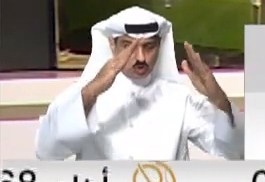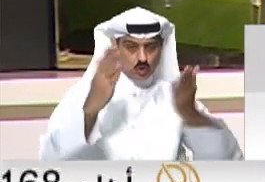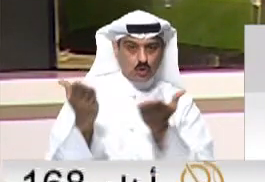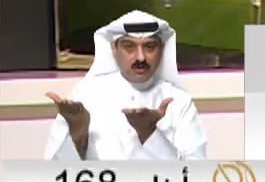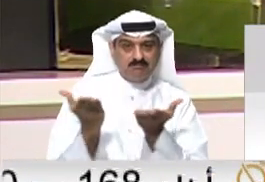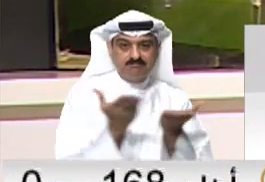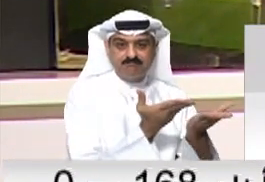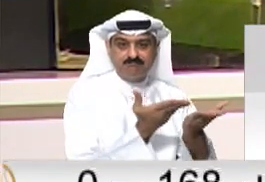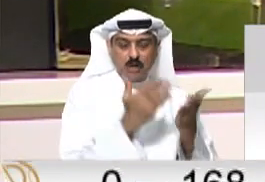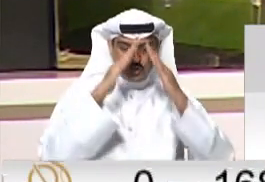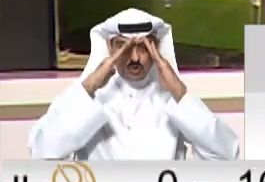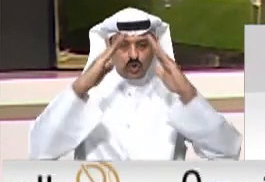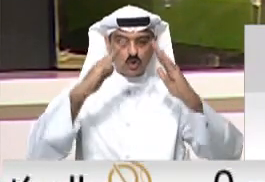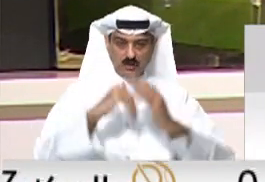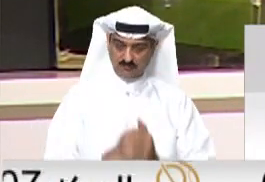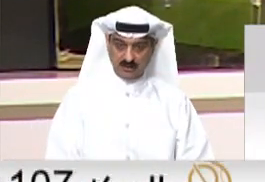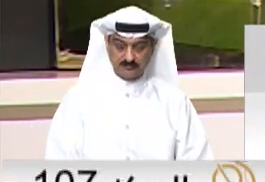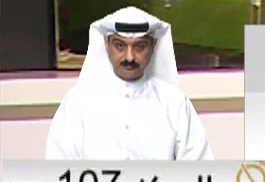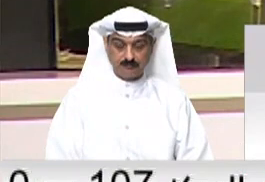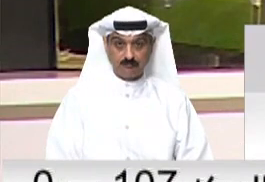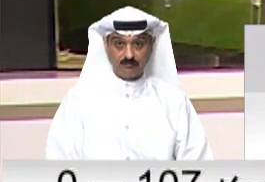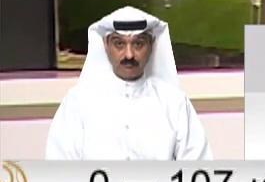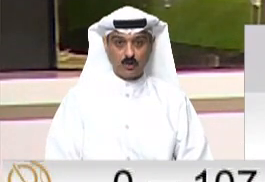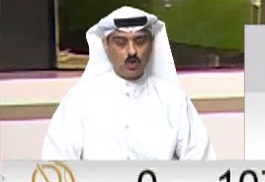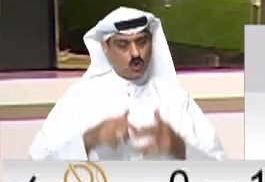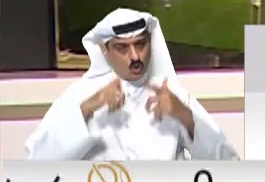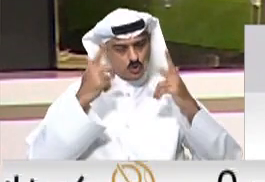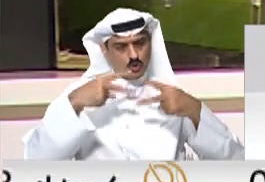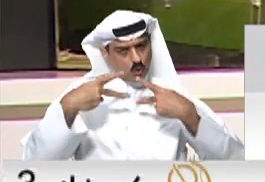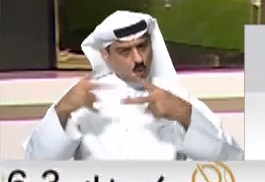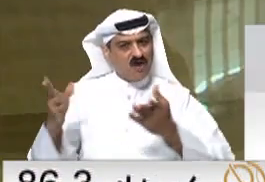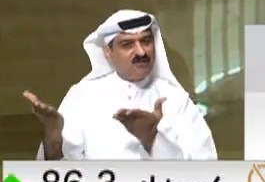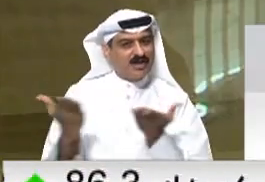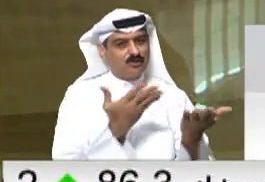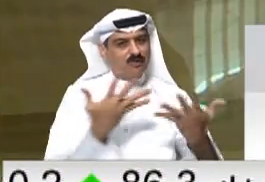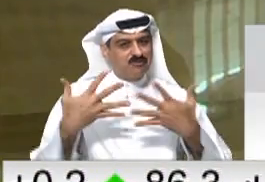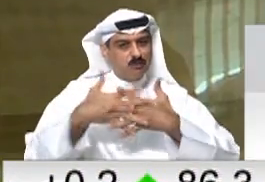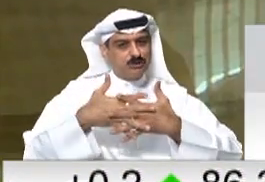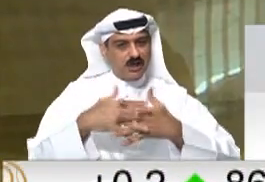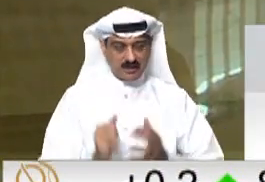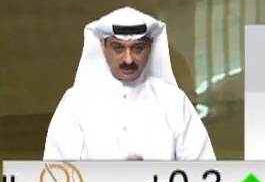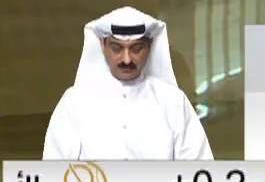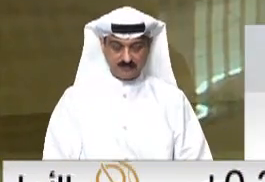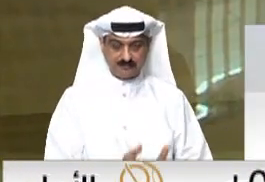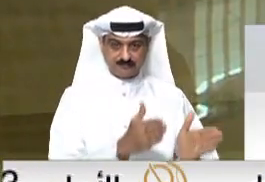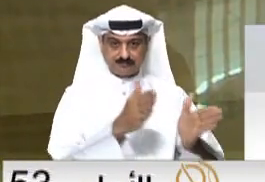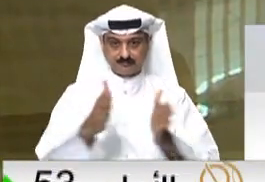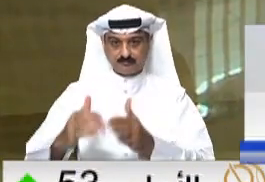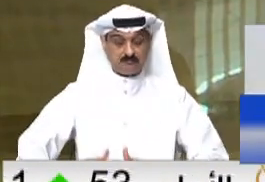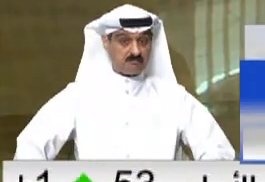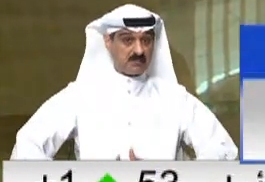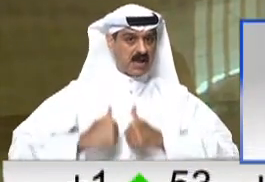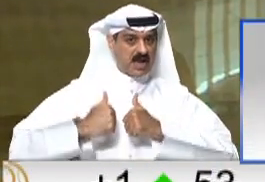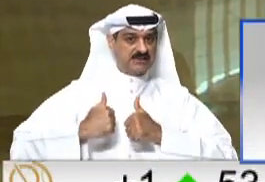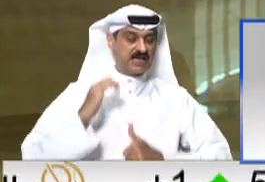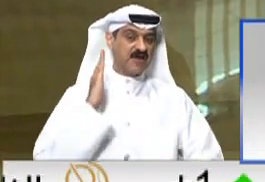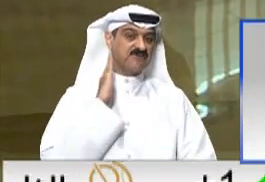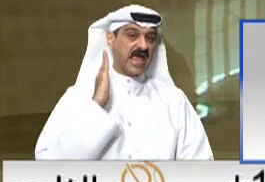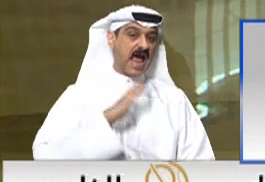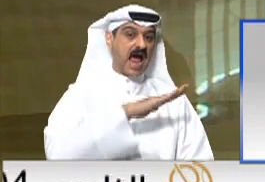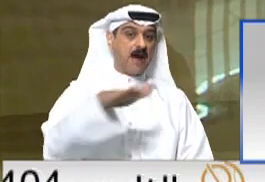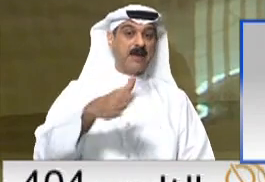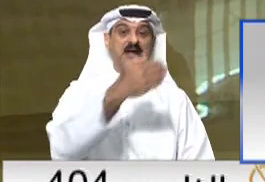لحضوركم الكريم ولتلبيتكم الدعوة للمشاركة. تشرف بتمثيل الأمانة العامة لمجلس